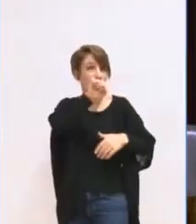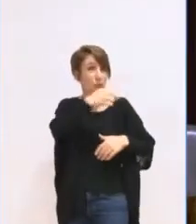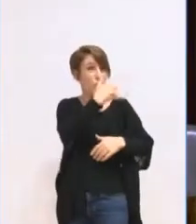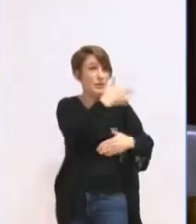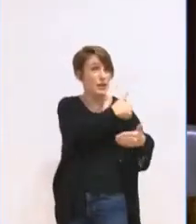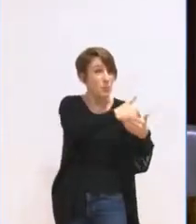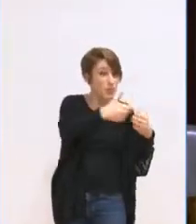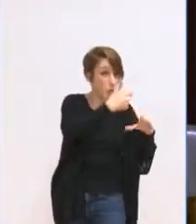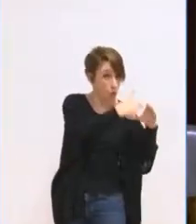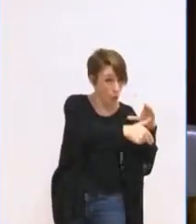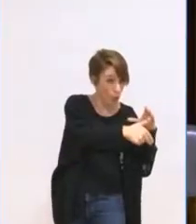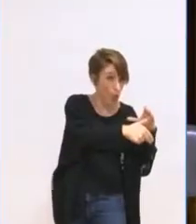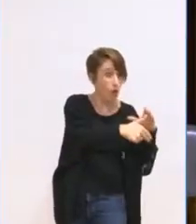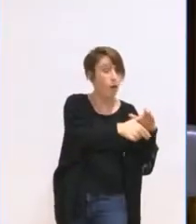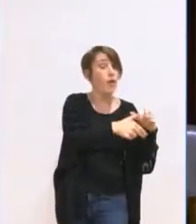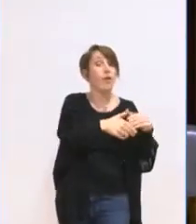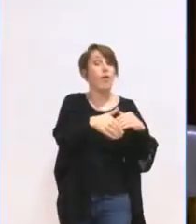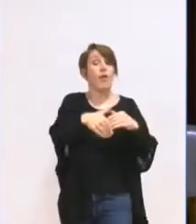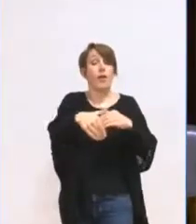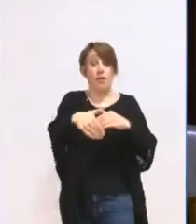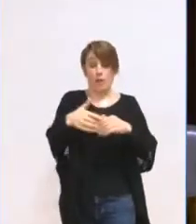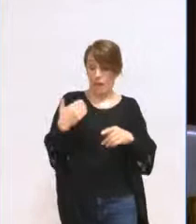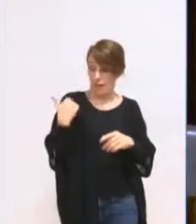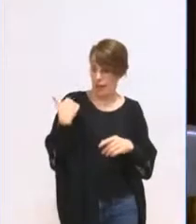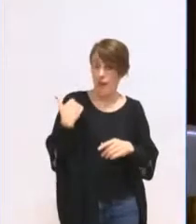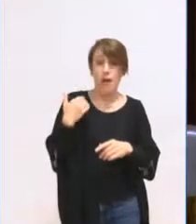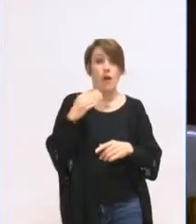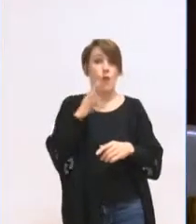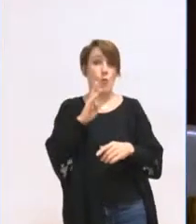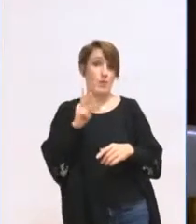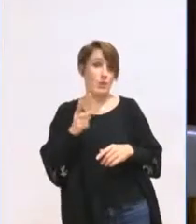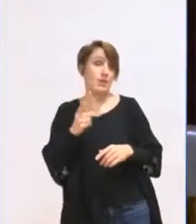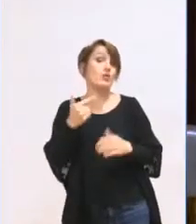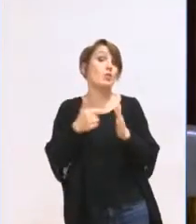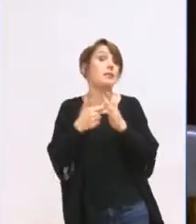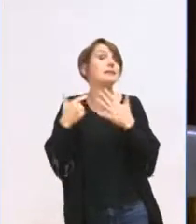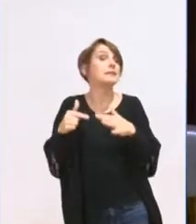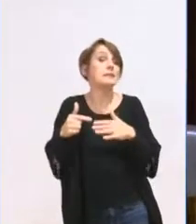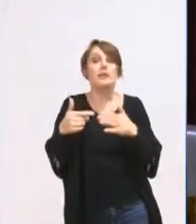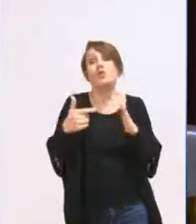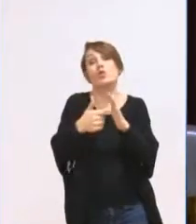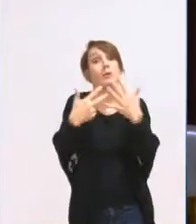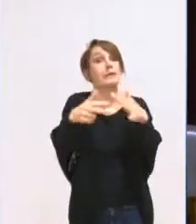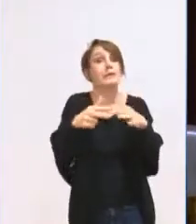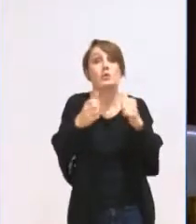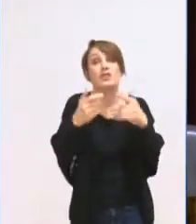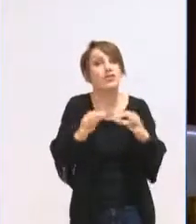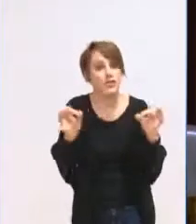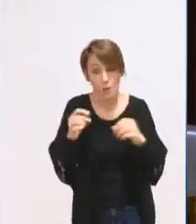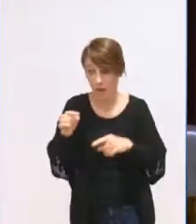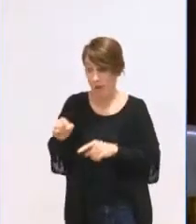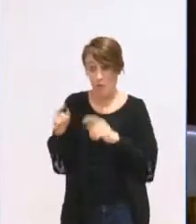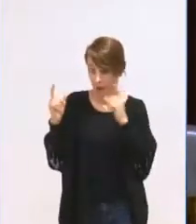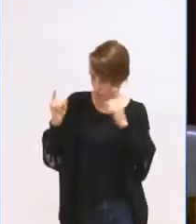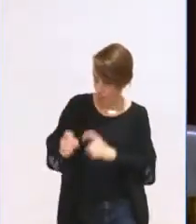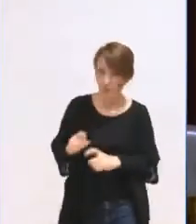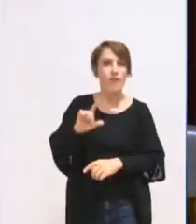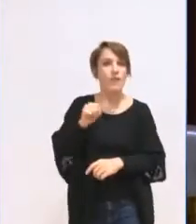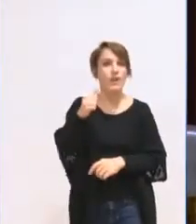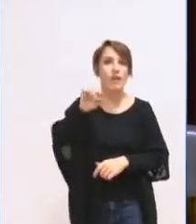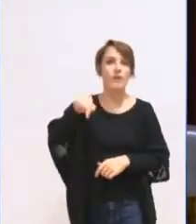Elles représentent au BP 2017, puisque nous n'avons pas de chiffre prévisionnel pour 2018, 21,2 millions d'euros.